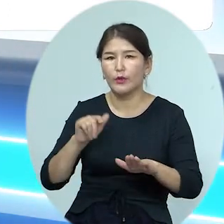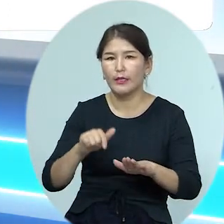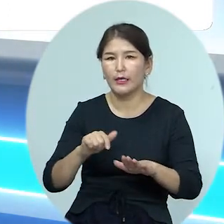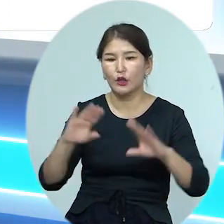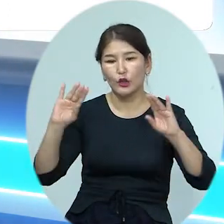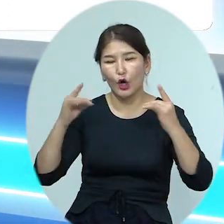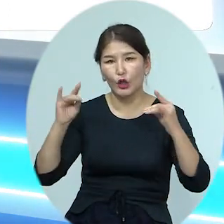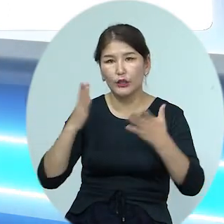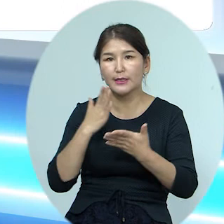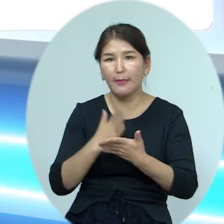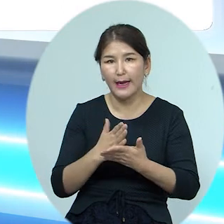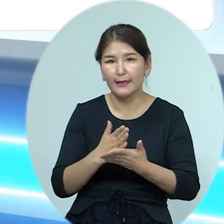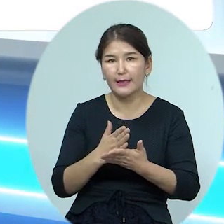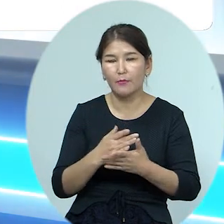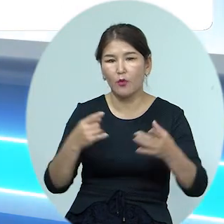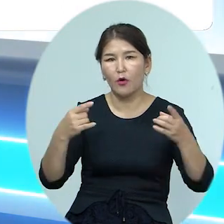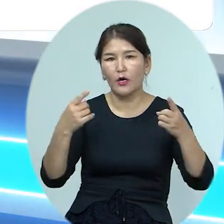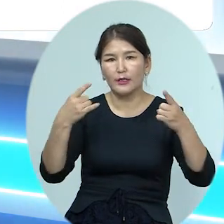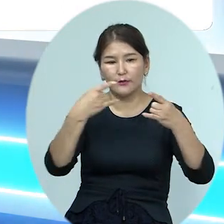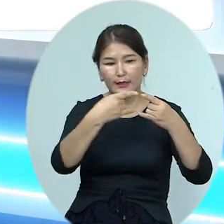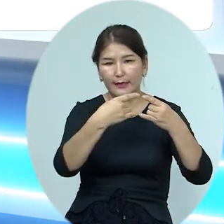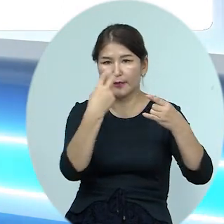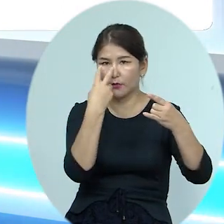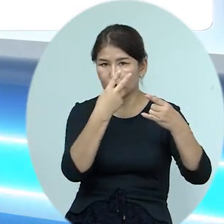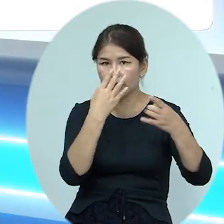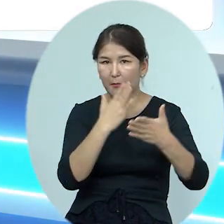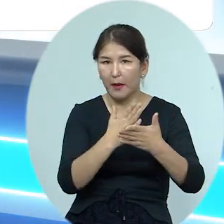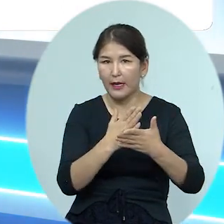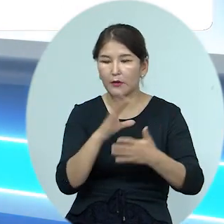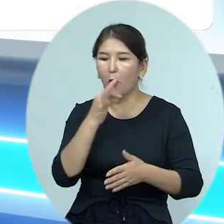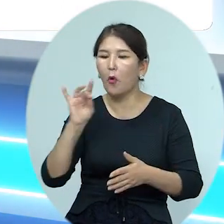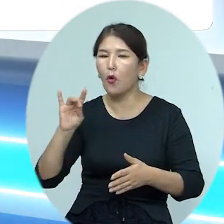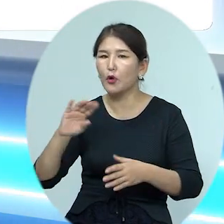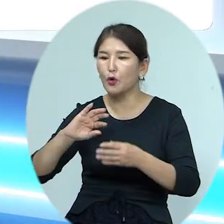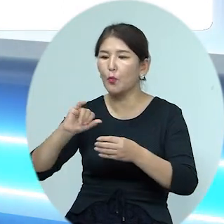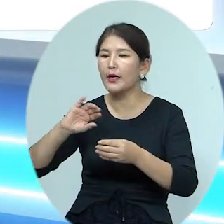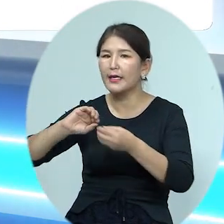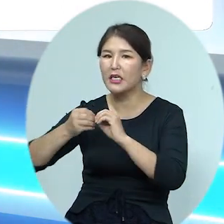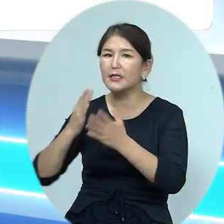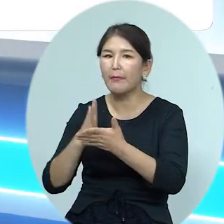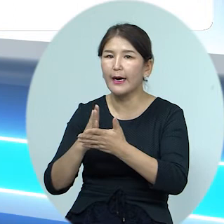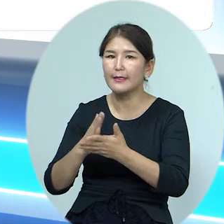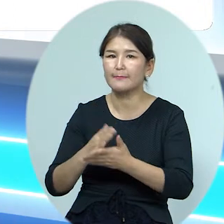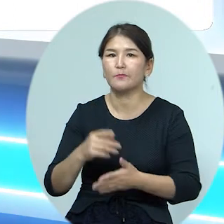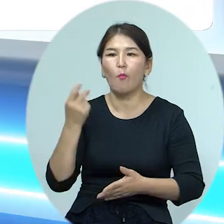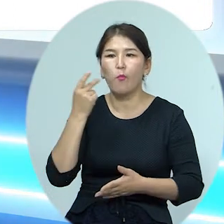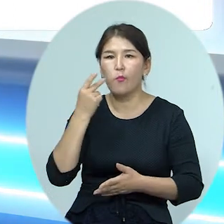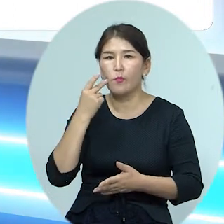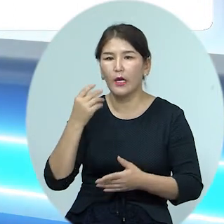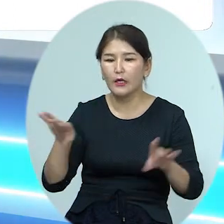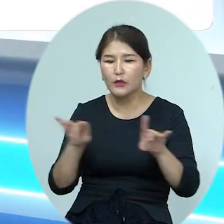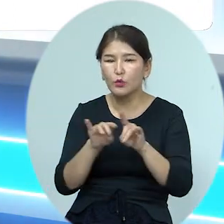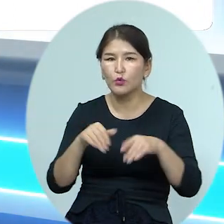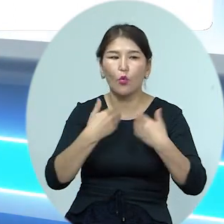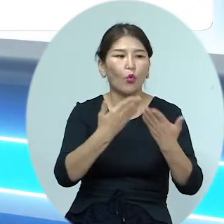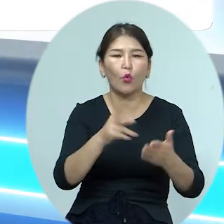болохоор тоглож байхад нь юм уу, телевизээр үзэж байхад нь юм уу, өөр юм хийж байх хугацаанд нь амттай зүйлийг өгөхгүй байхыг